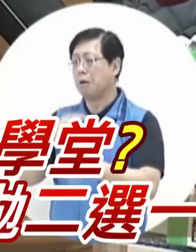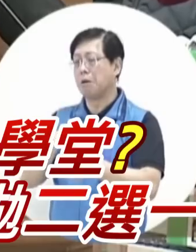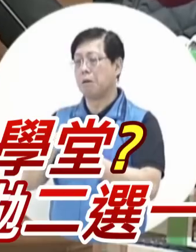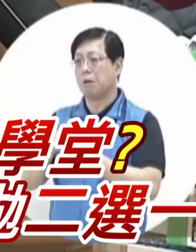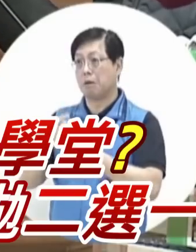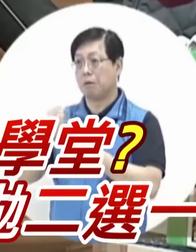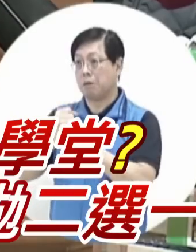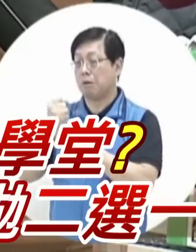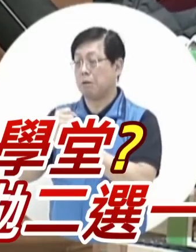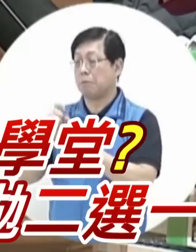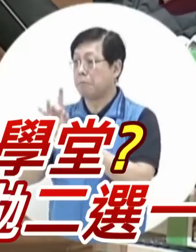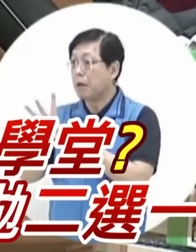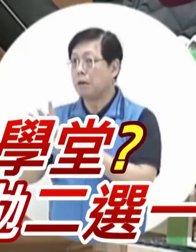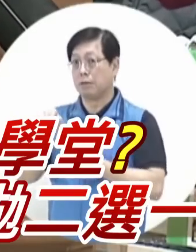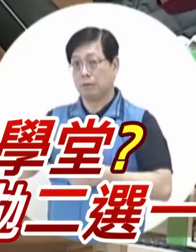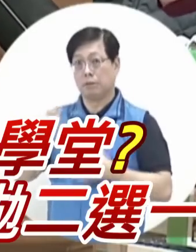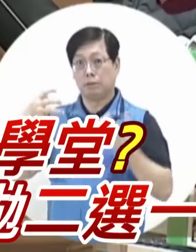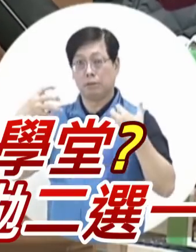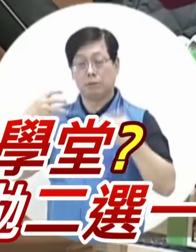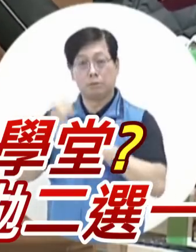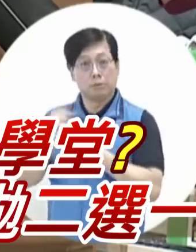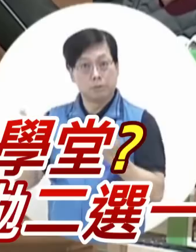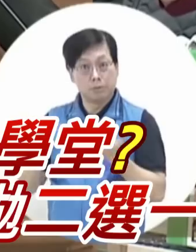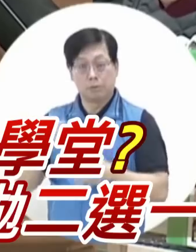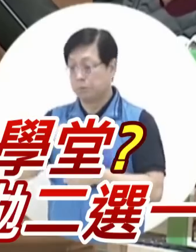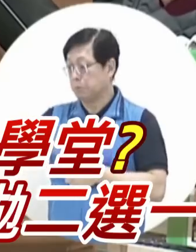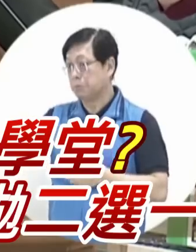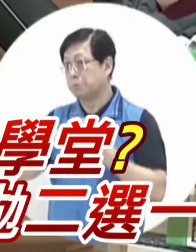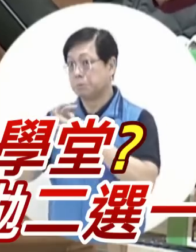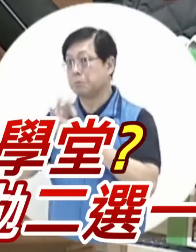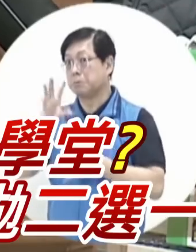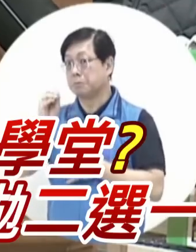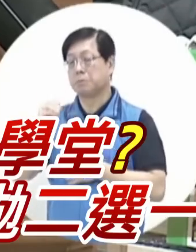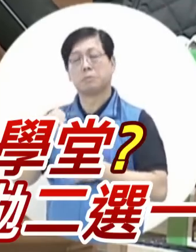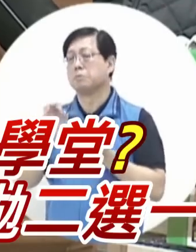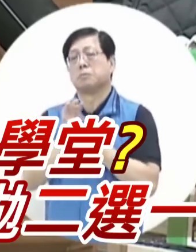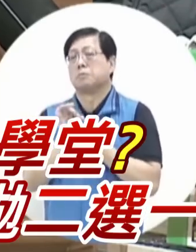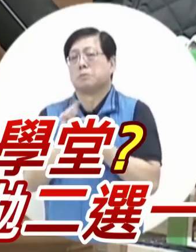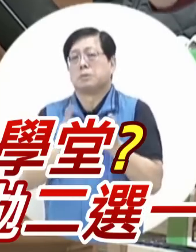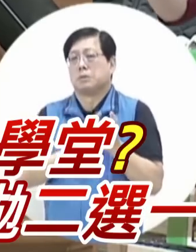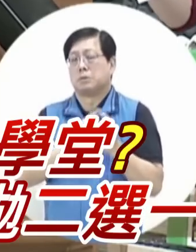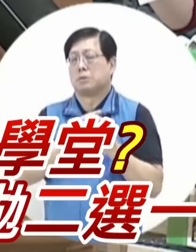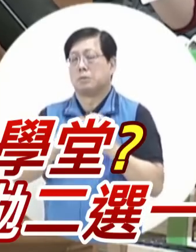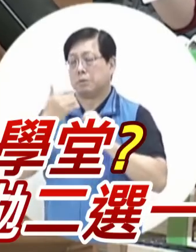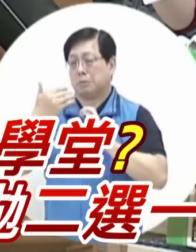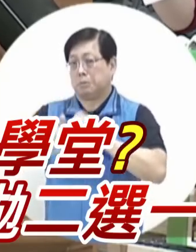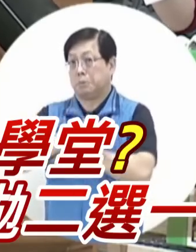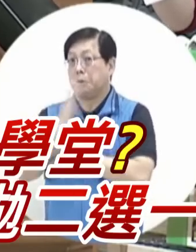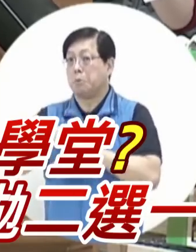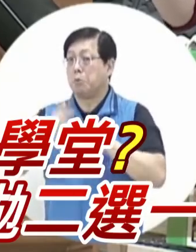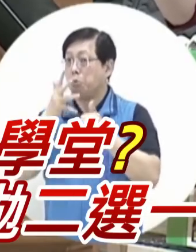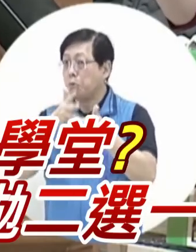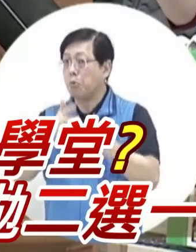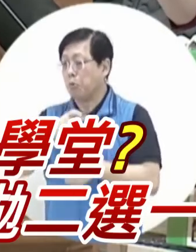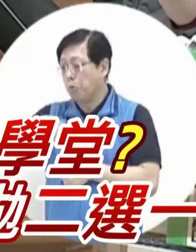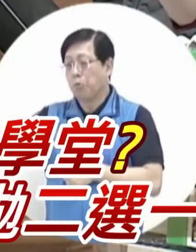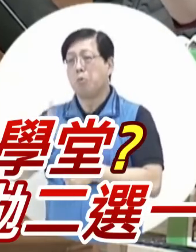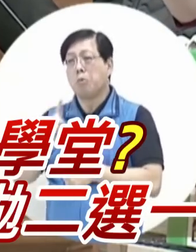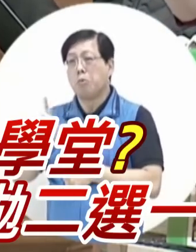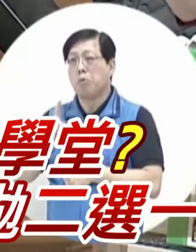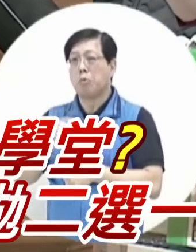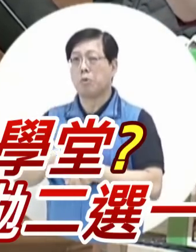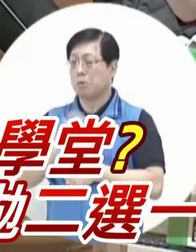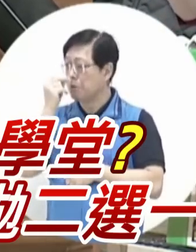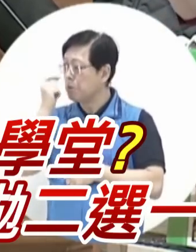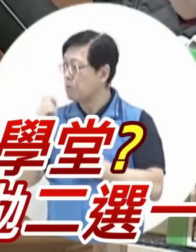职？他因为他做了什么事情跟你有没有关系？没有关系，媒体会再来问你说中间你们到底有什么特殊